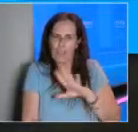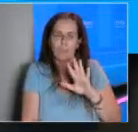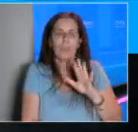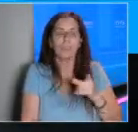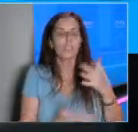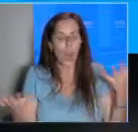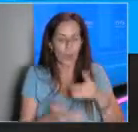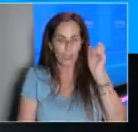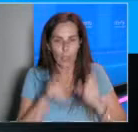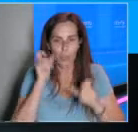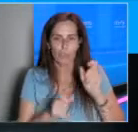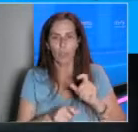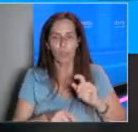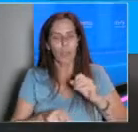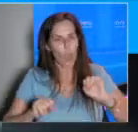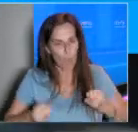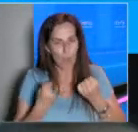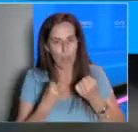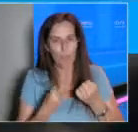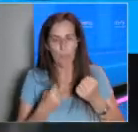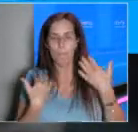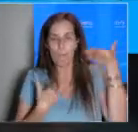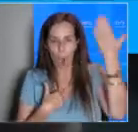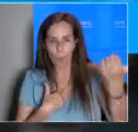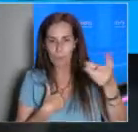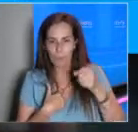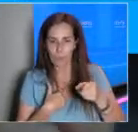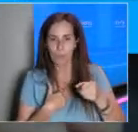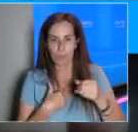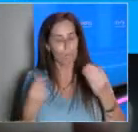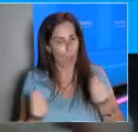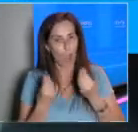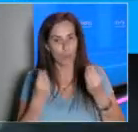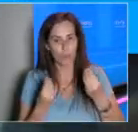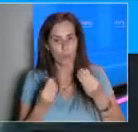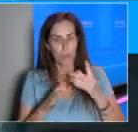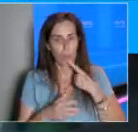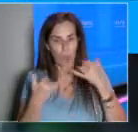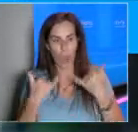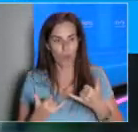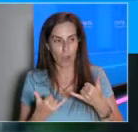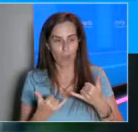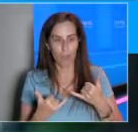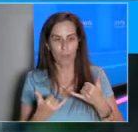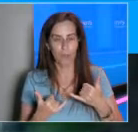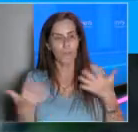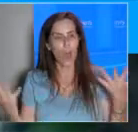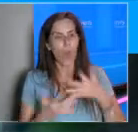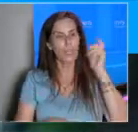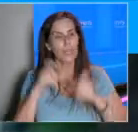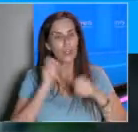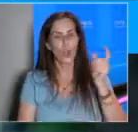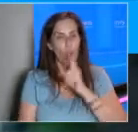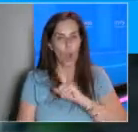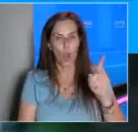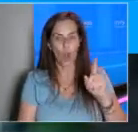הדרך היא לעודד אנשים להיות פעילים באוויר הפתוח, וזה אולי בשורה שאנחנו שומעים עכשיו, ולעודד אנשים